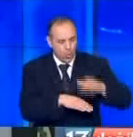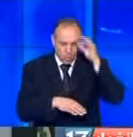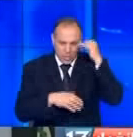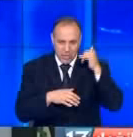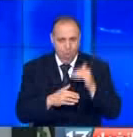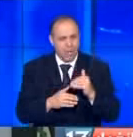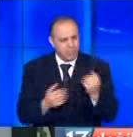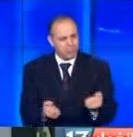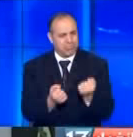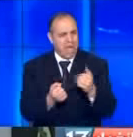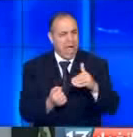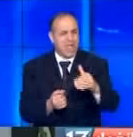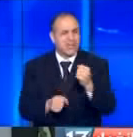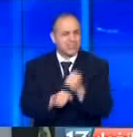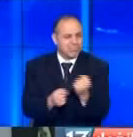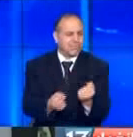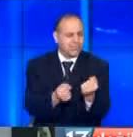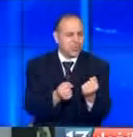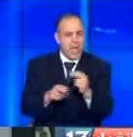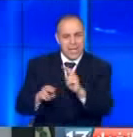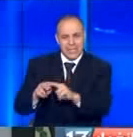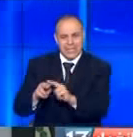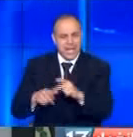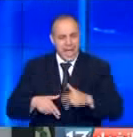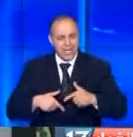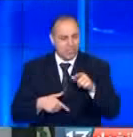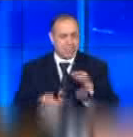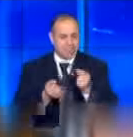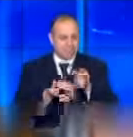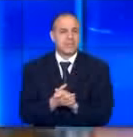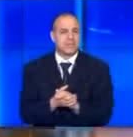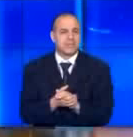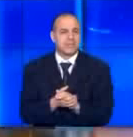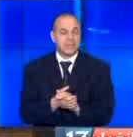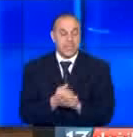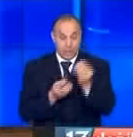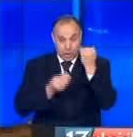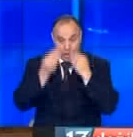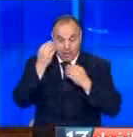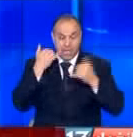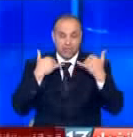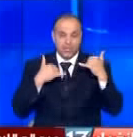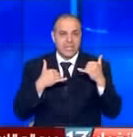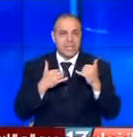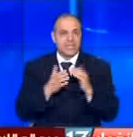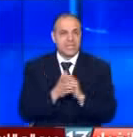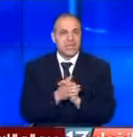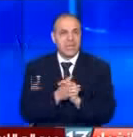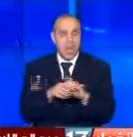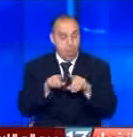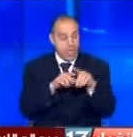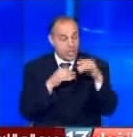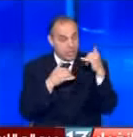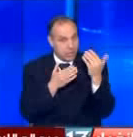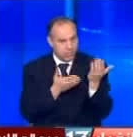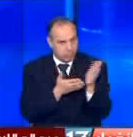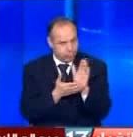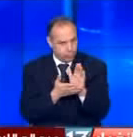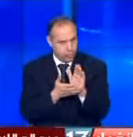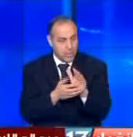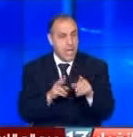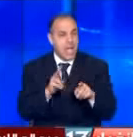الإخوة التونسيين، وأكثر وأبعد من هذا وفي بالأخص في هذه الفترة فيه تنسيق